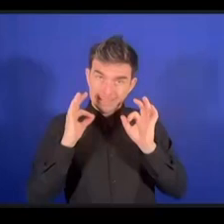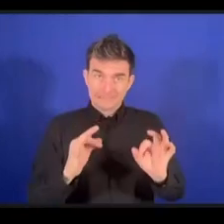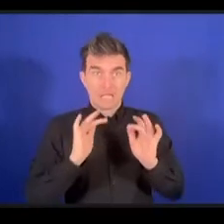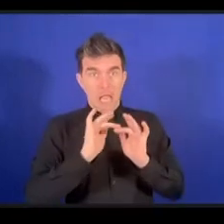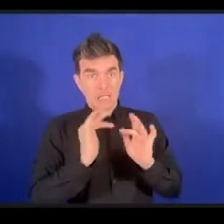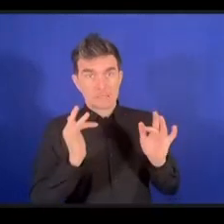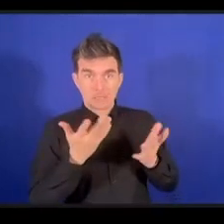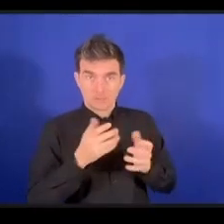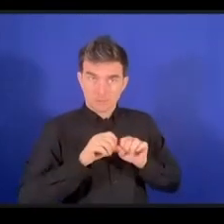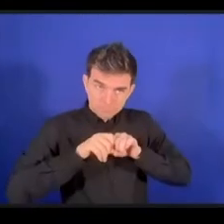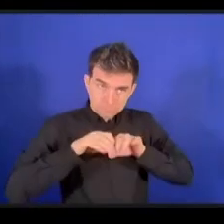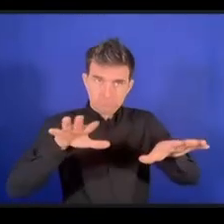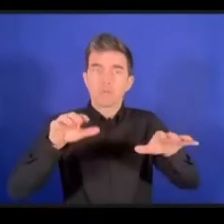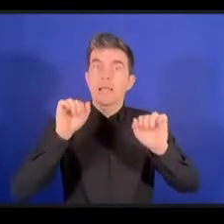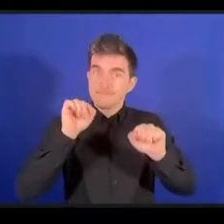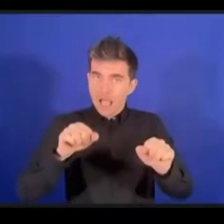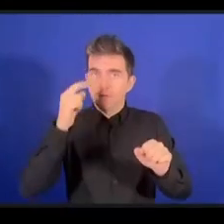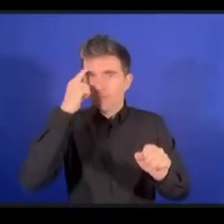然后呢，